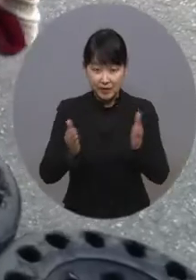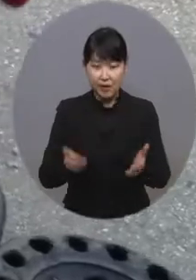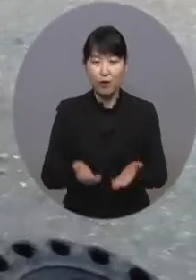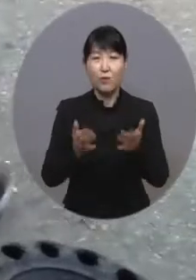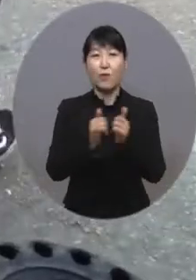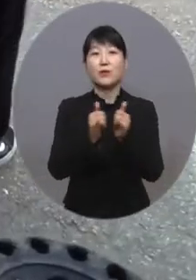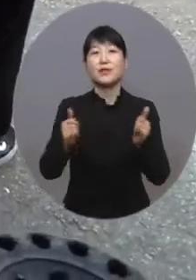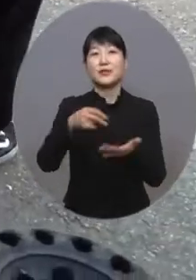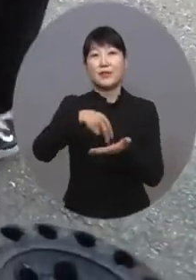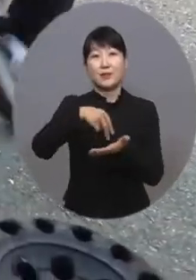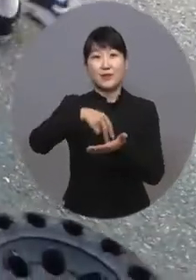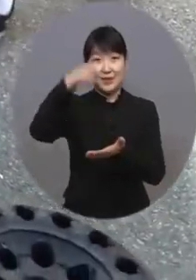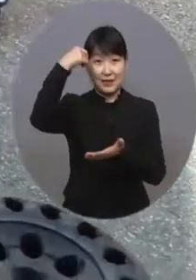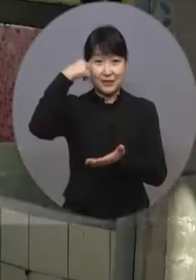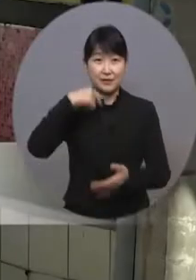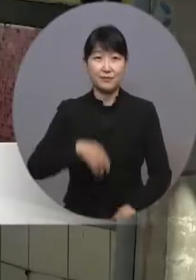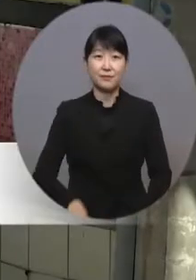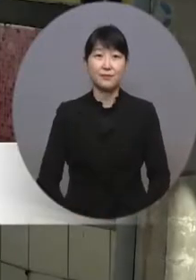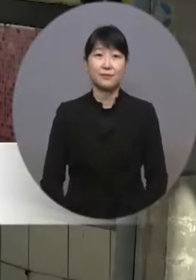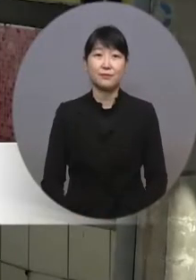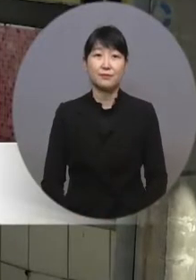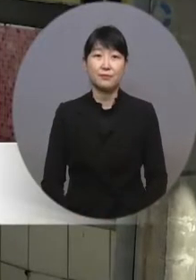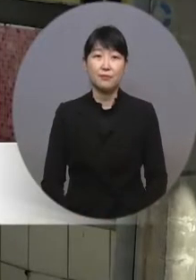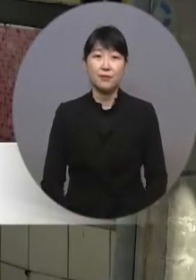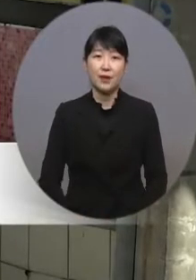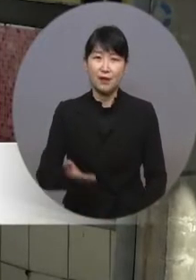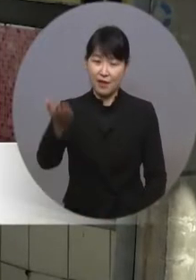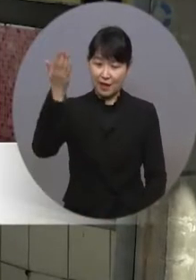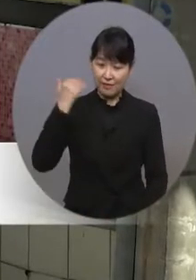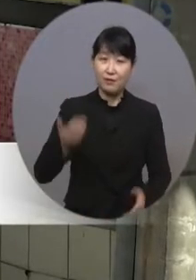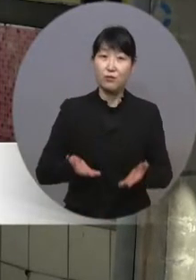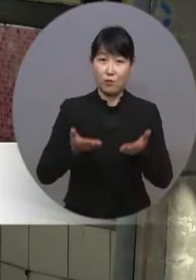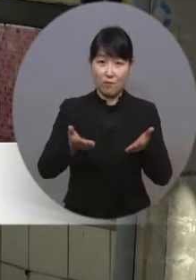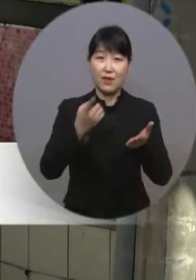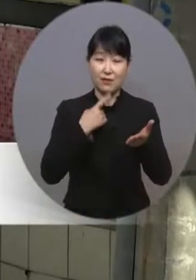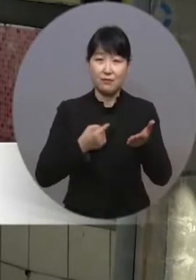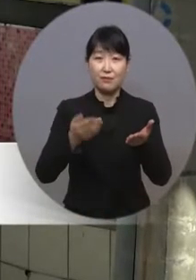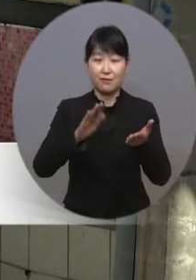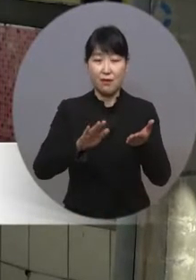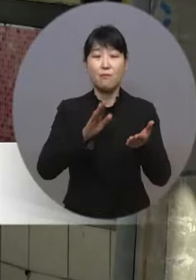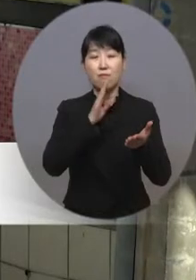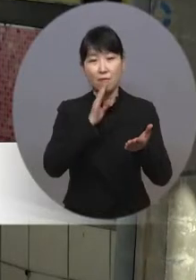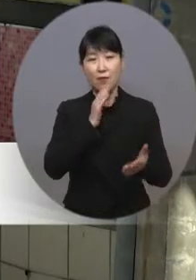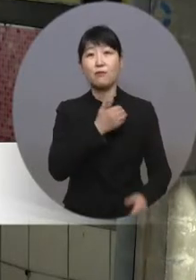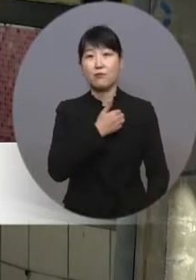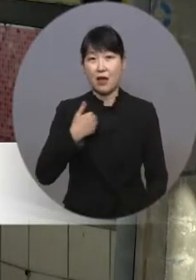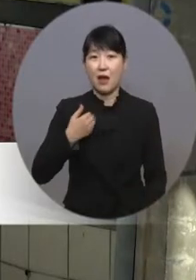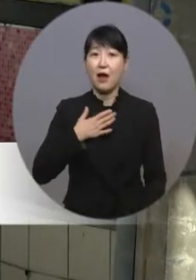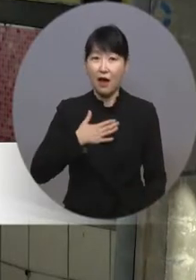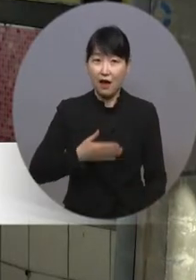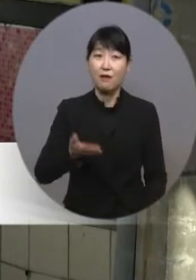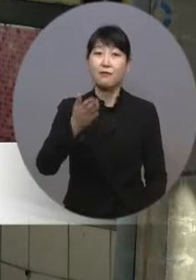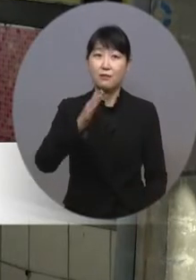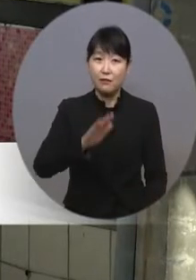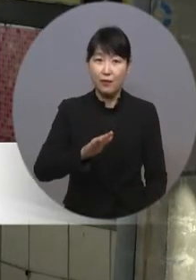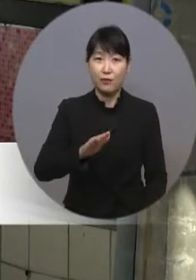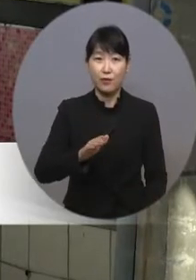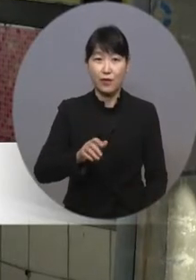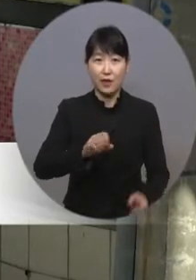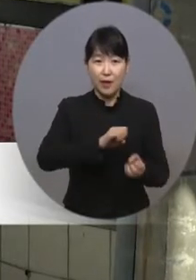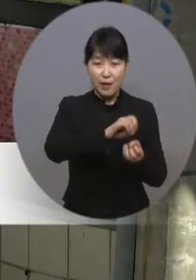느끼는 뿌듯함에 대해서 얘기합니다. 사실 연탄봉사 그전에도 해봤지만 뿌듯함은 알고 있거든요. 근데 이제